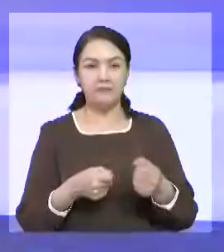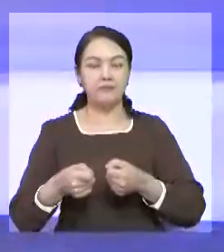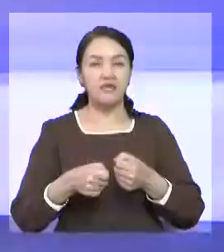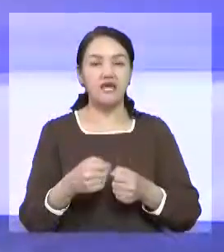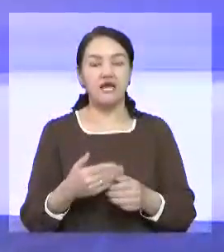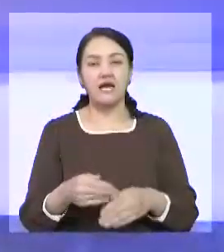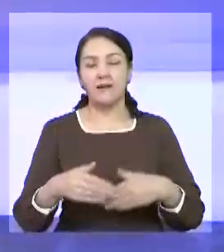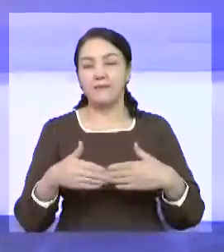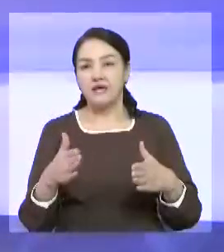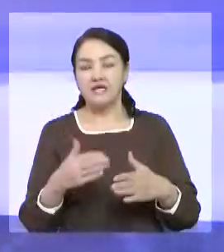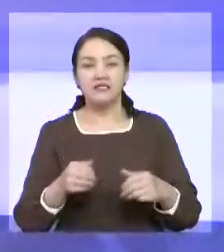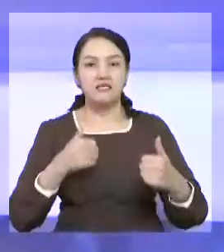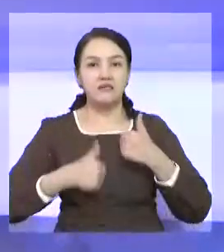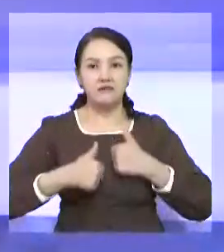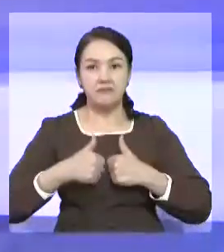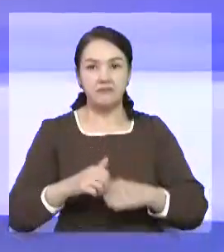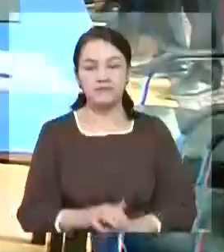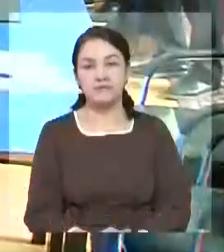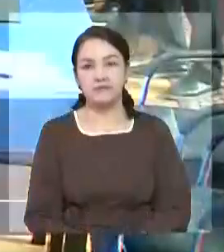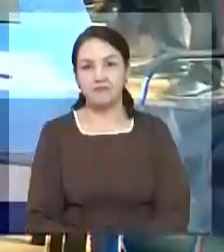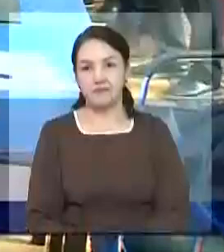статус открытых областных соревнований.